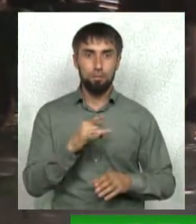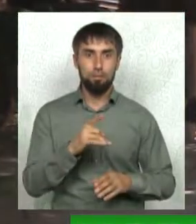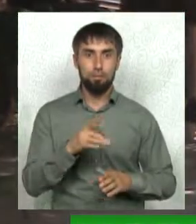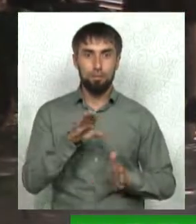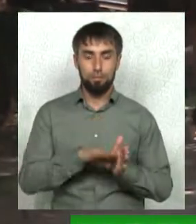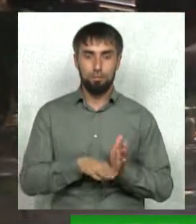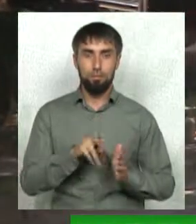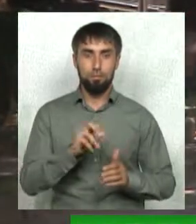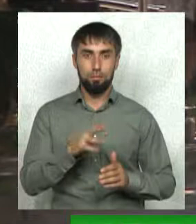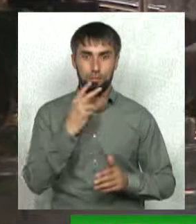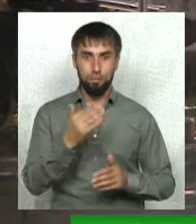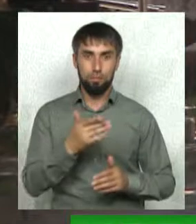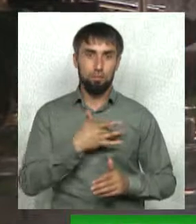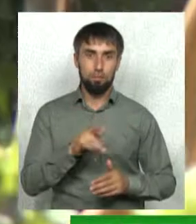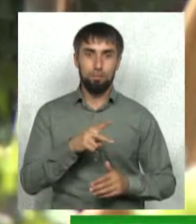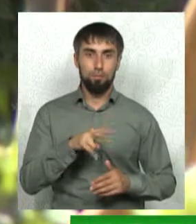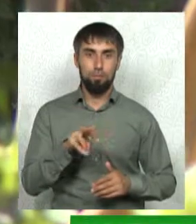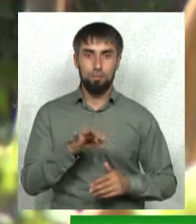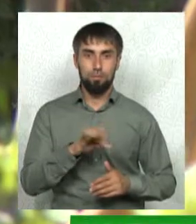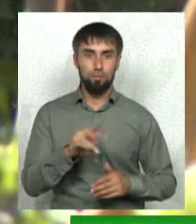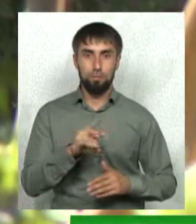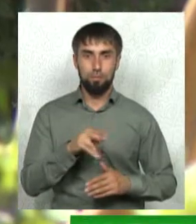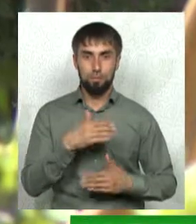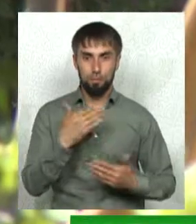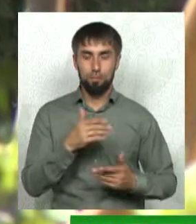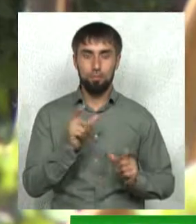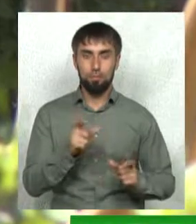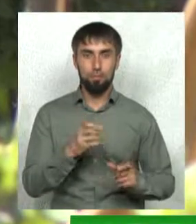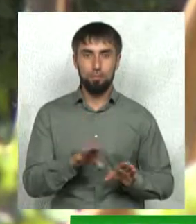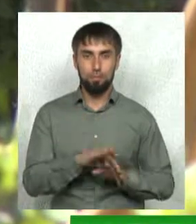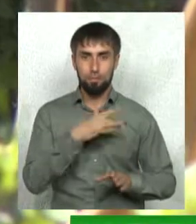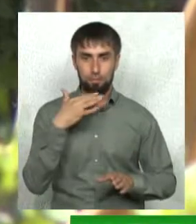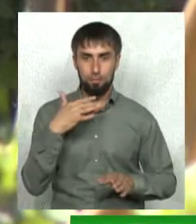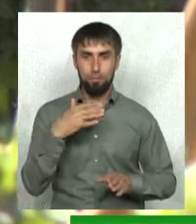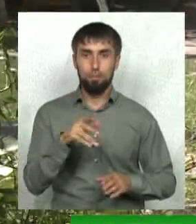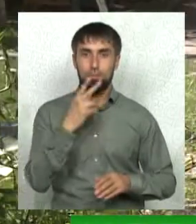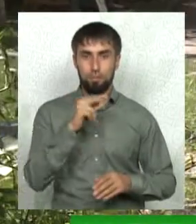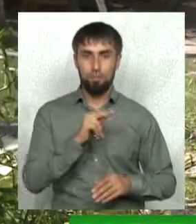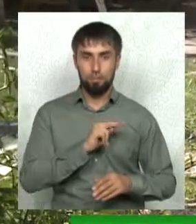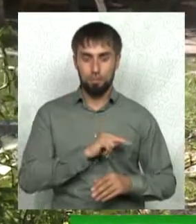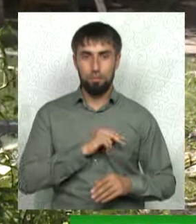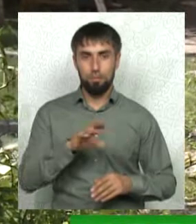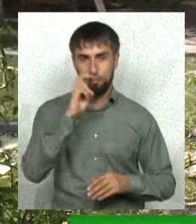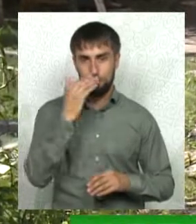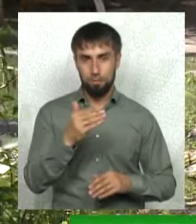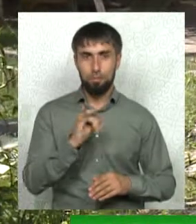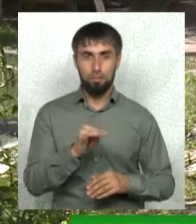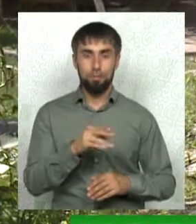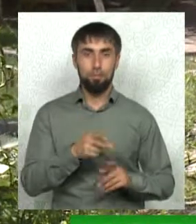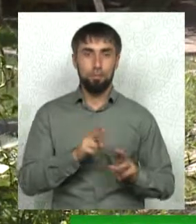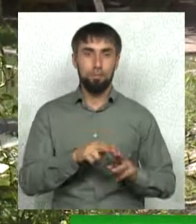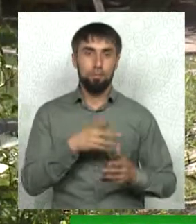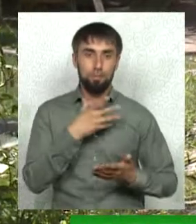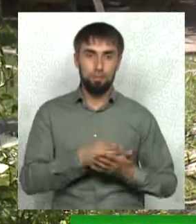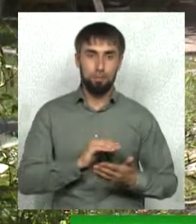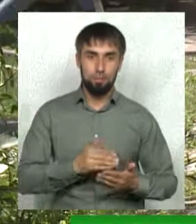хуже обычной. Пока жесткого локдауна нет, ограничений не так много. В привычном графике работают госучреждения, да и к коммерческой